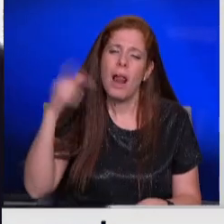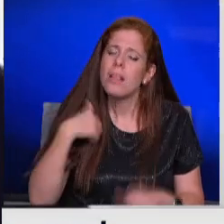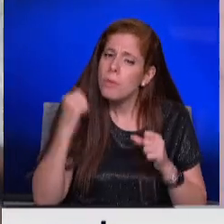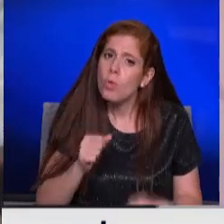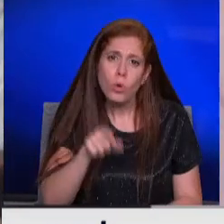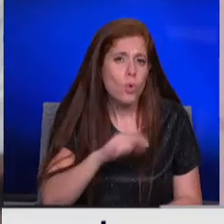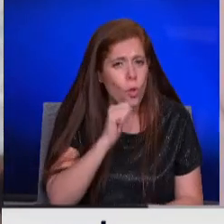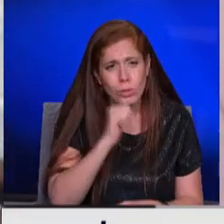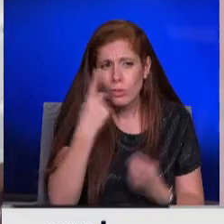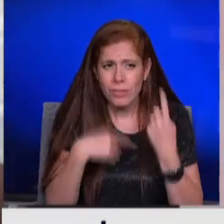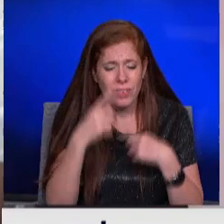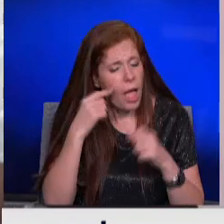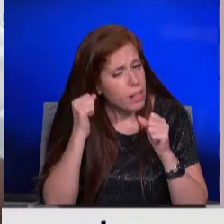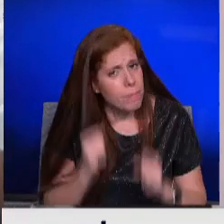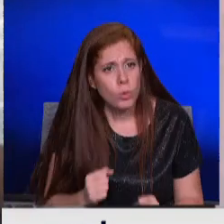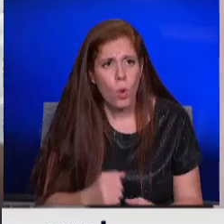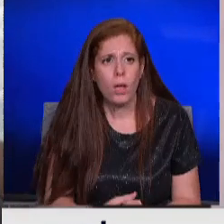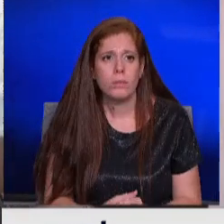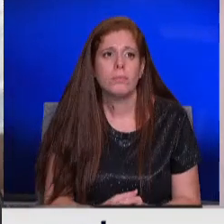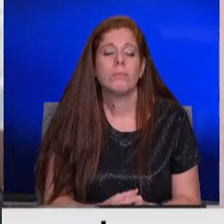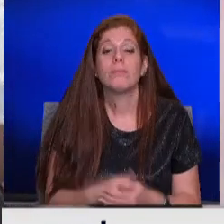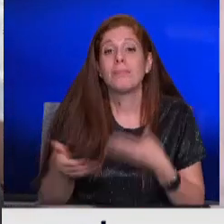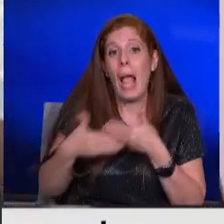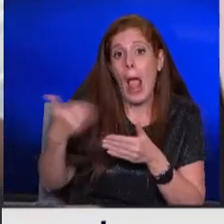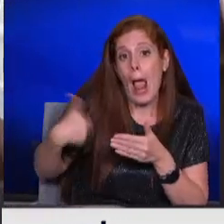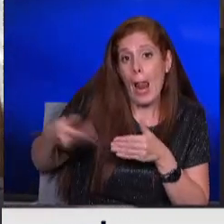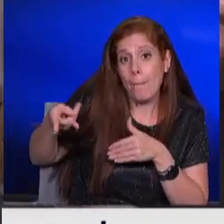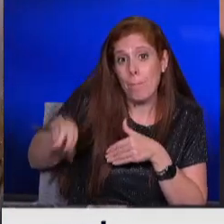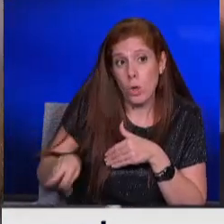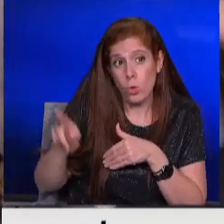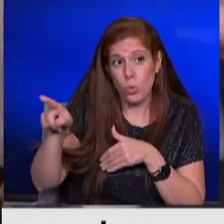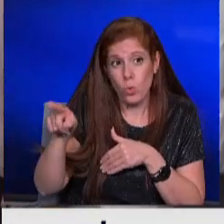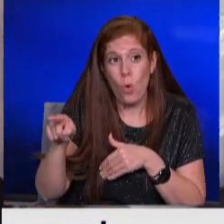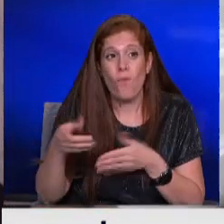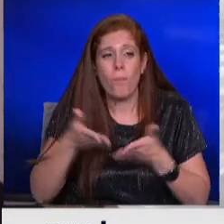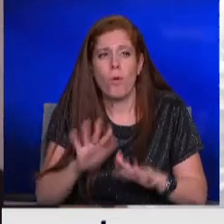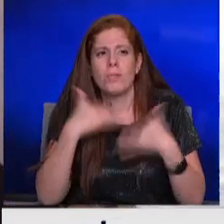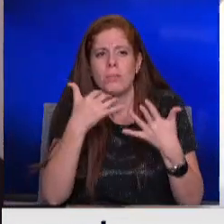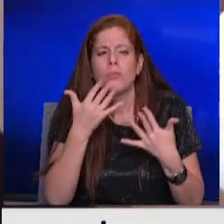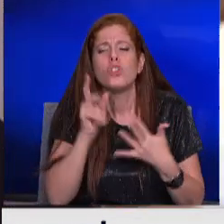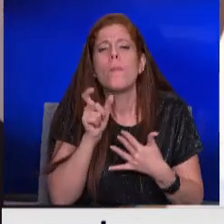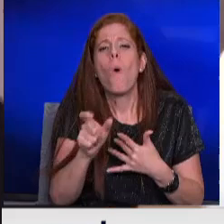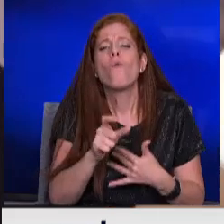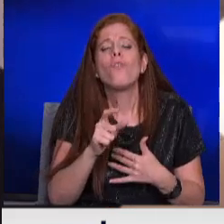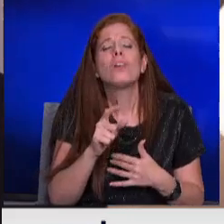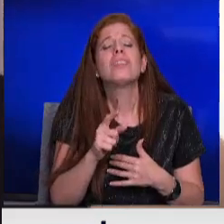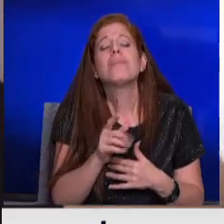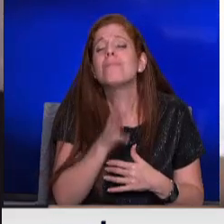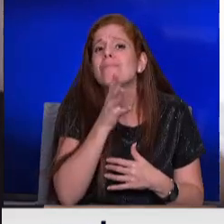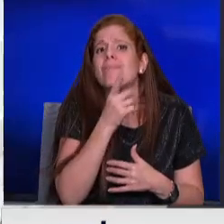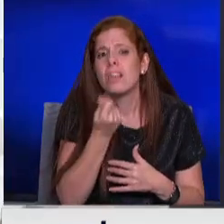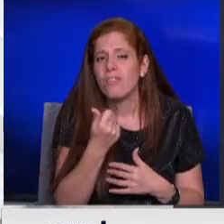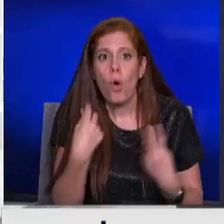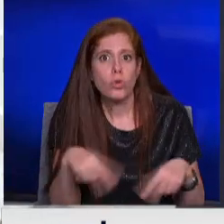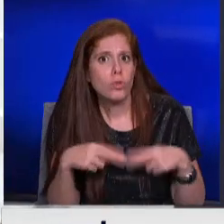בטוח בזה. אלמנתו ובנו מספרים שנותרו עם חובות בגובה מאות אלפי שקלים, וחוששים שלא הצליחו לקום על